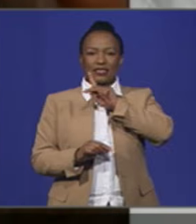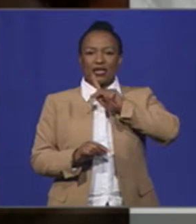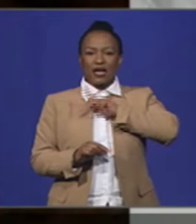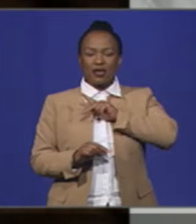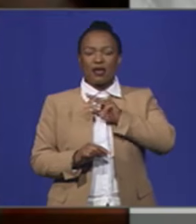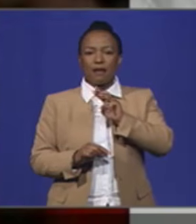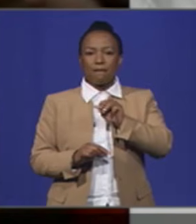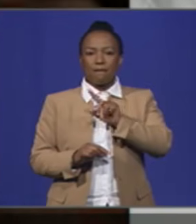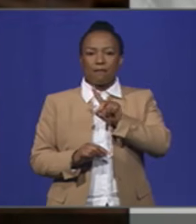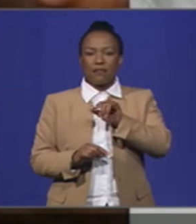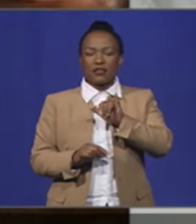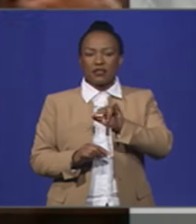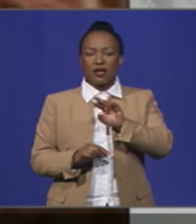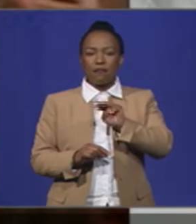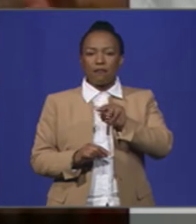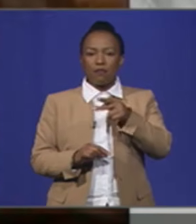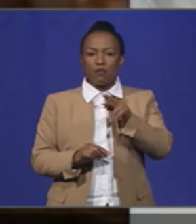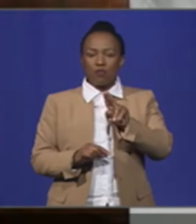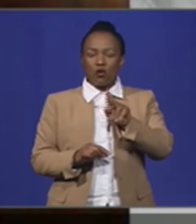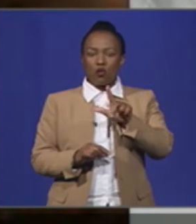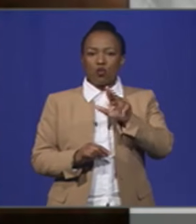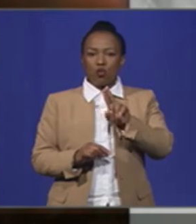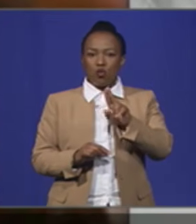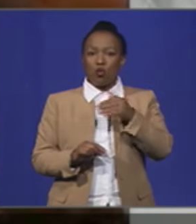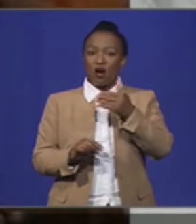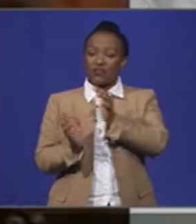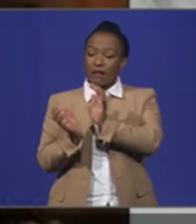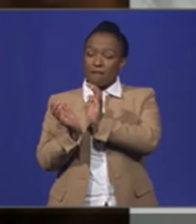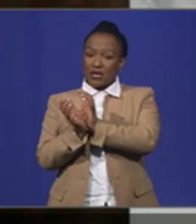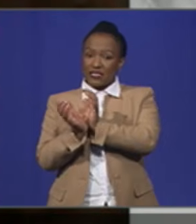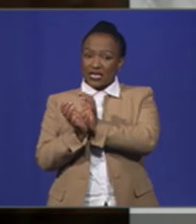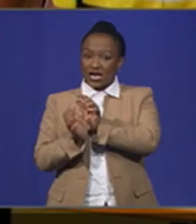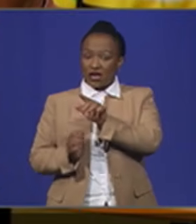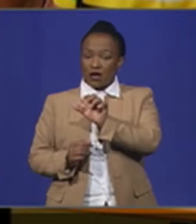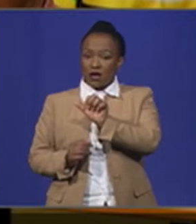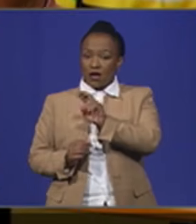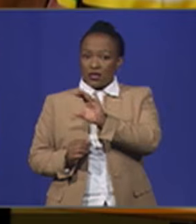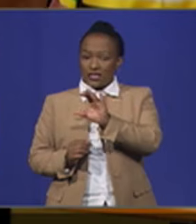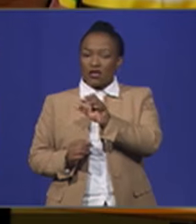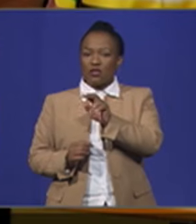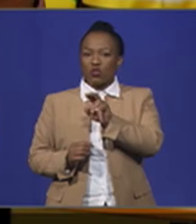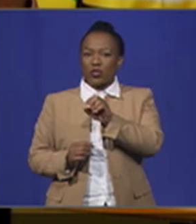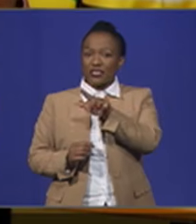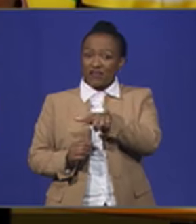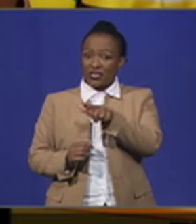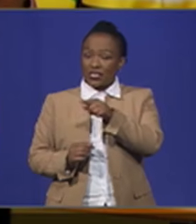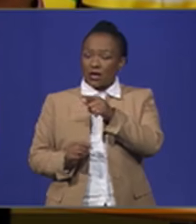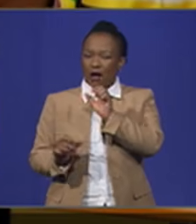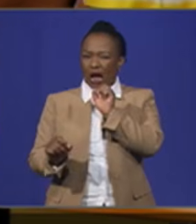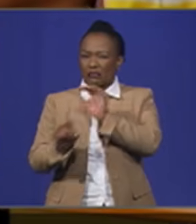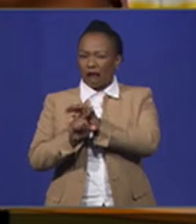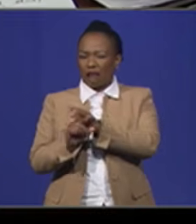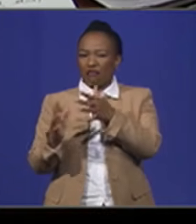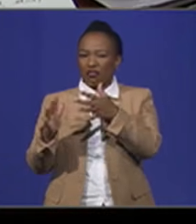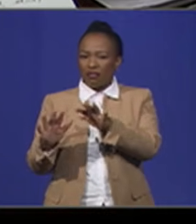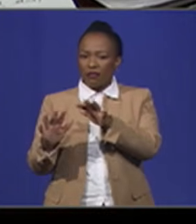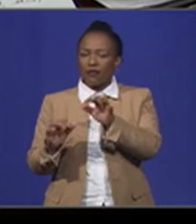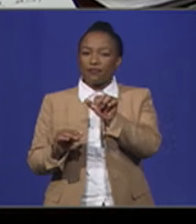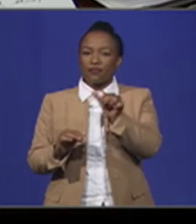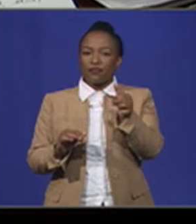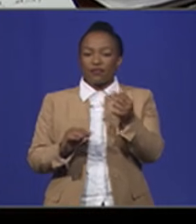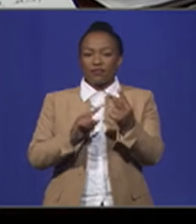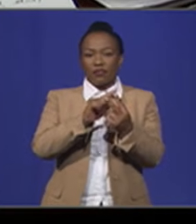ne a tlhaselwa fa a na boa kwa kopanong ya lekala kwa Umzimkhulu ka 2017. Ka nako ya tlhaselo ba lekgotla ba le babedi